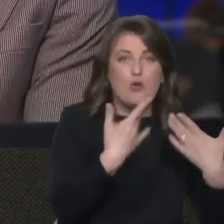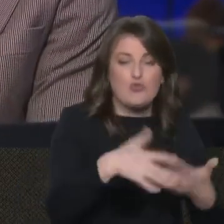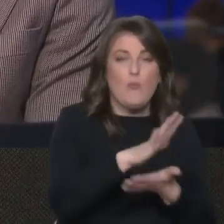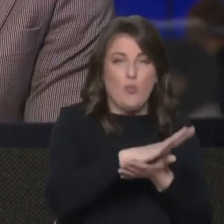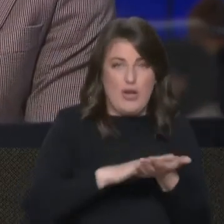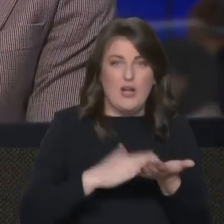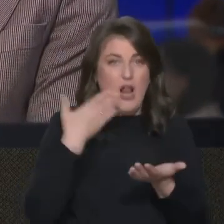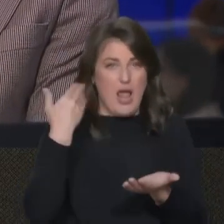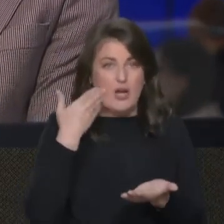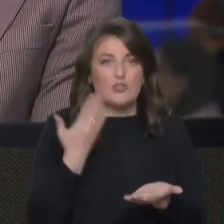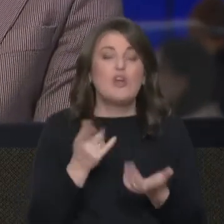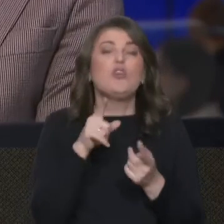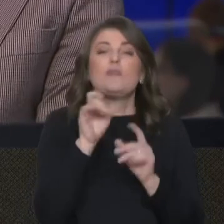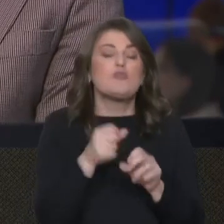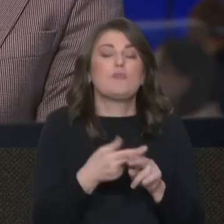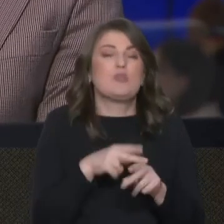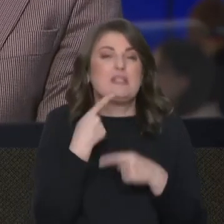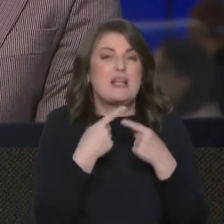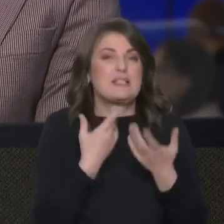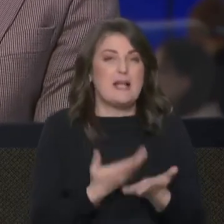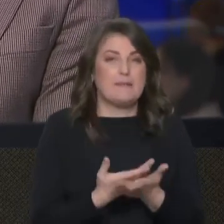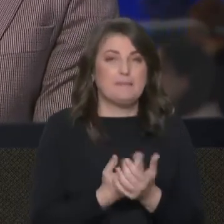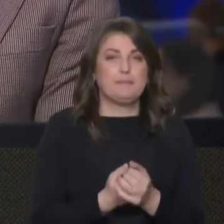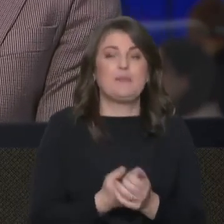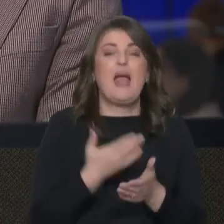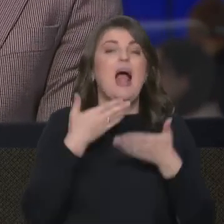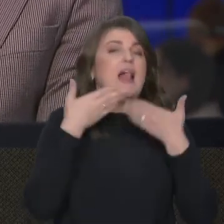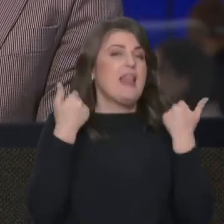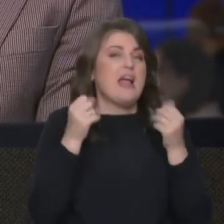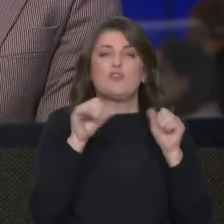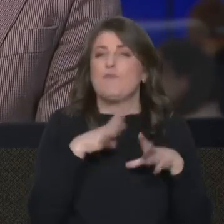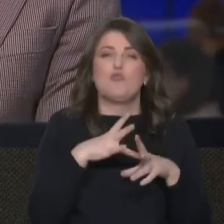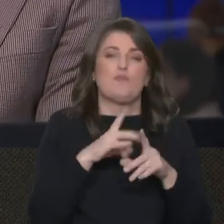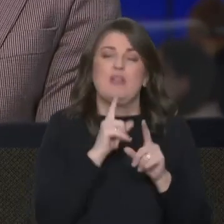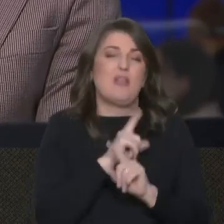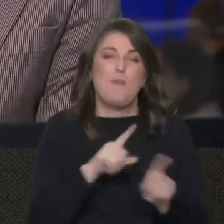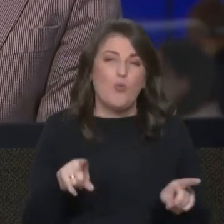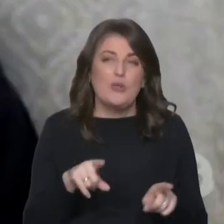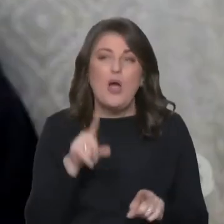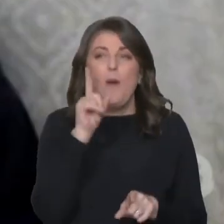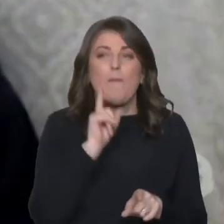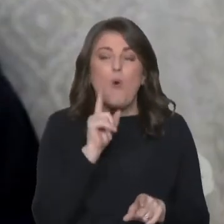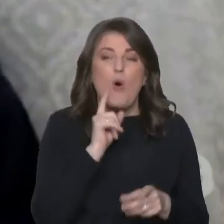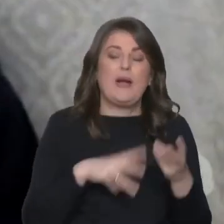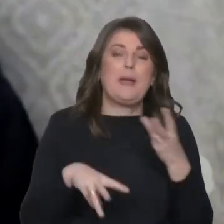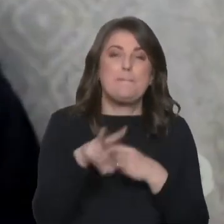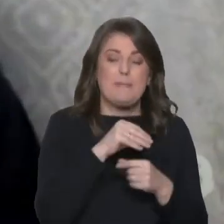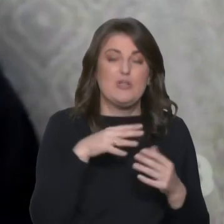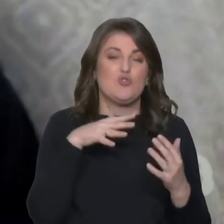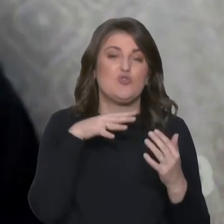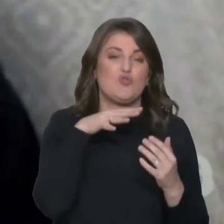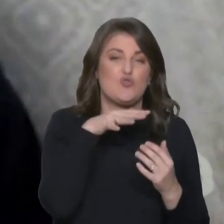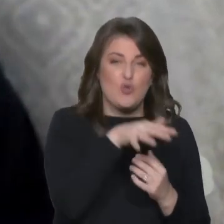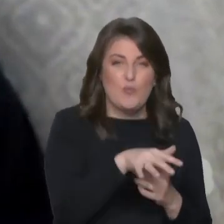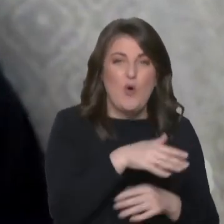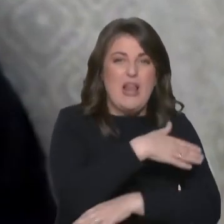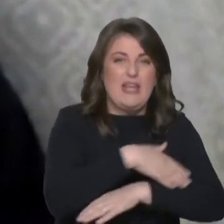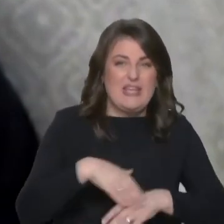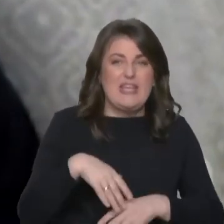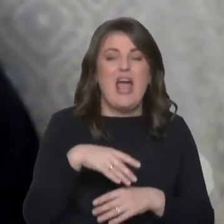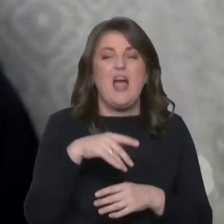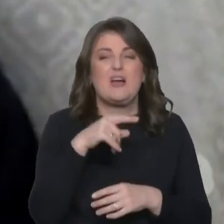От що ви можете про це сказати? Ну, легше може і не буде. Поки ми штурмуємо лінію Суровікіна,